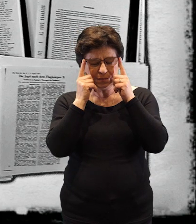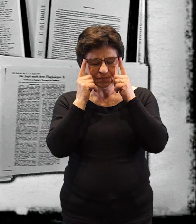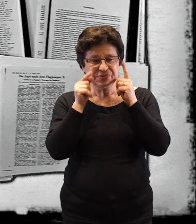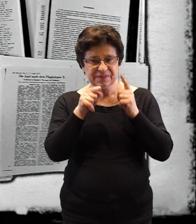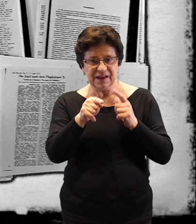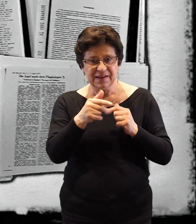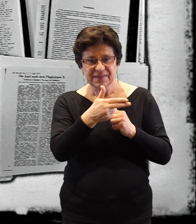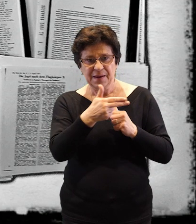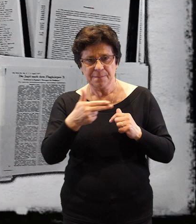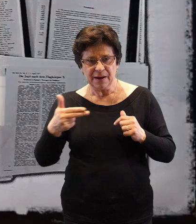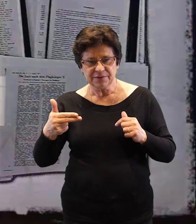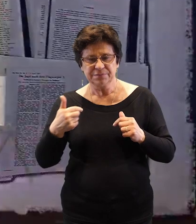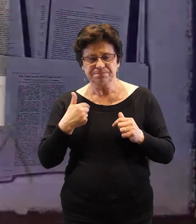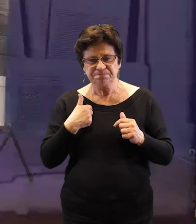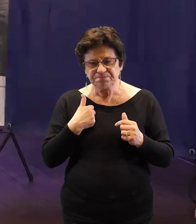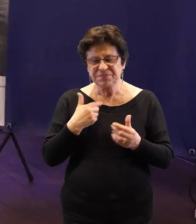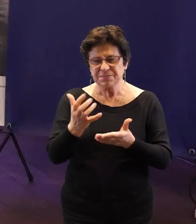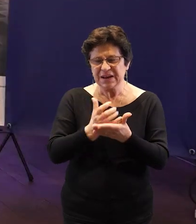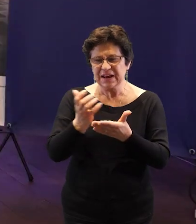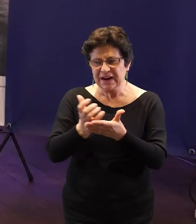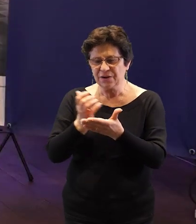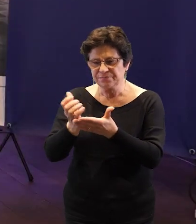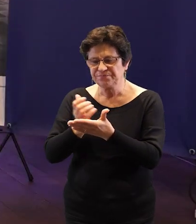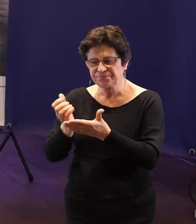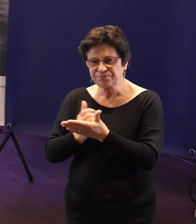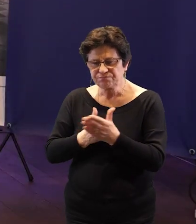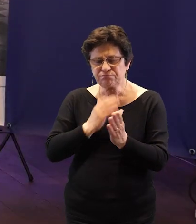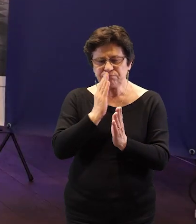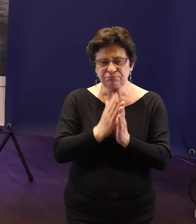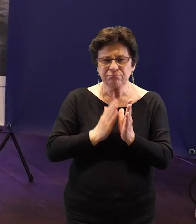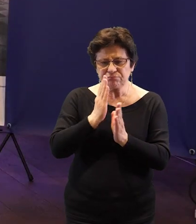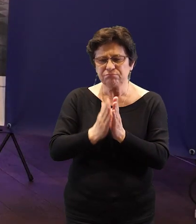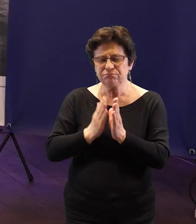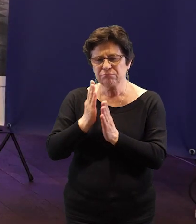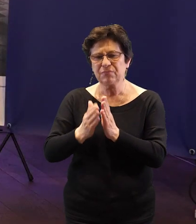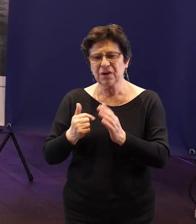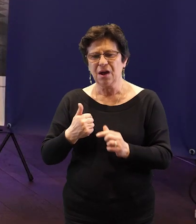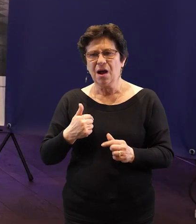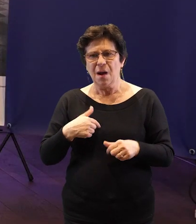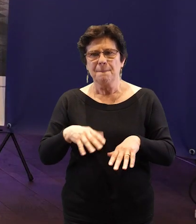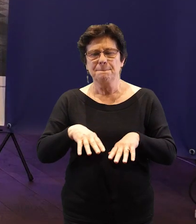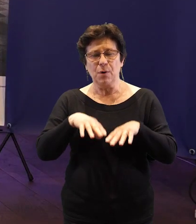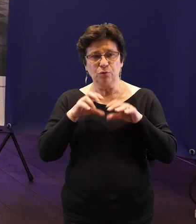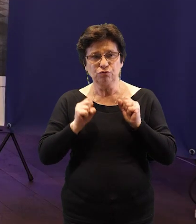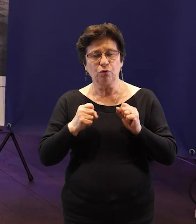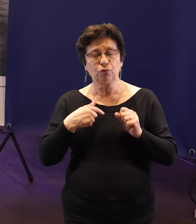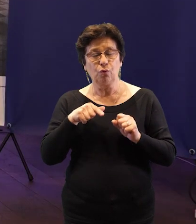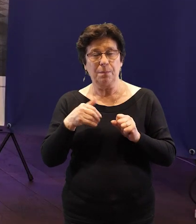To moje archiwum rosło stopniowo. Na początku to były właśnie artykuły tylko z prasy polskiej.